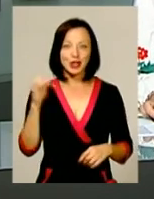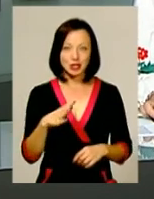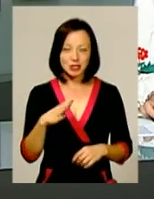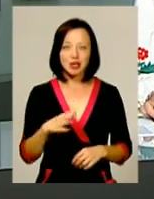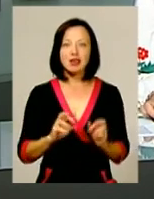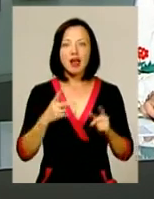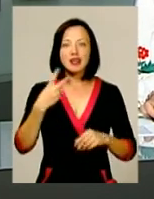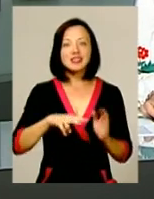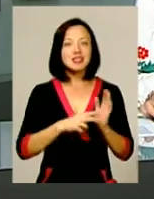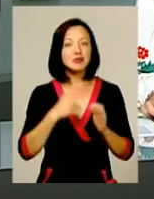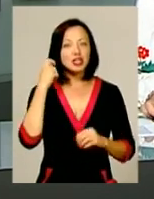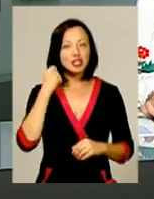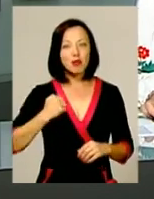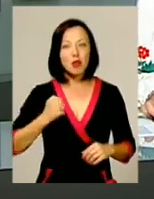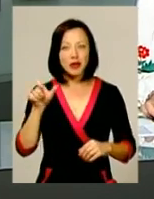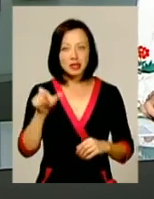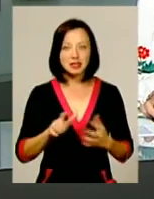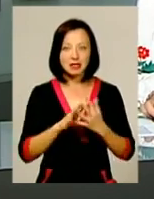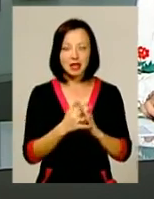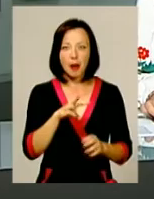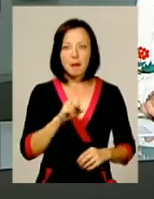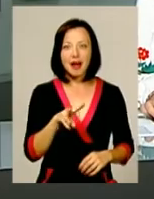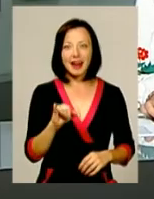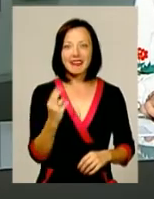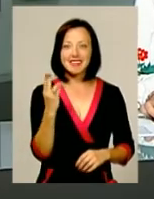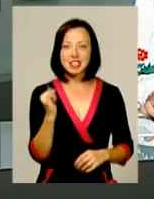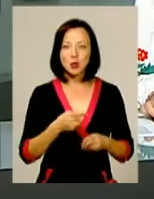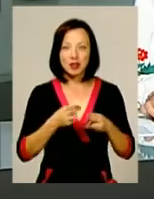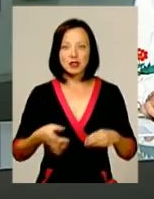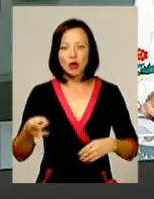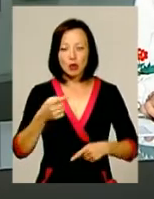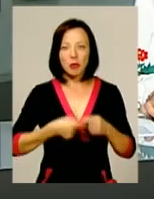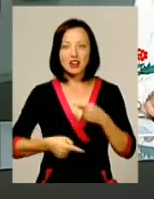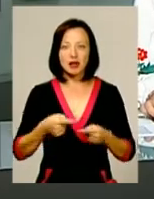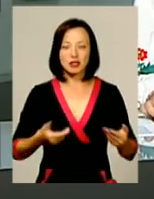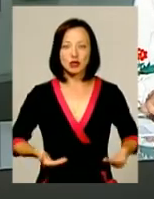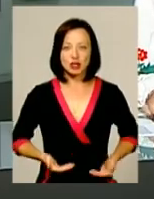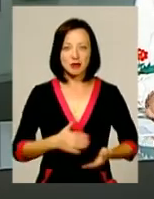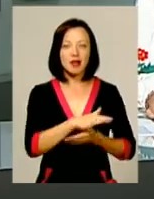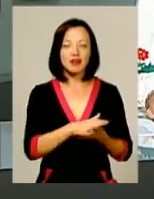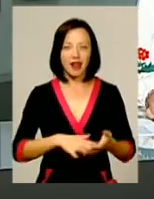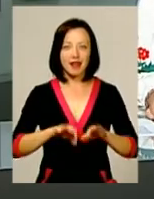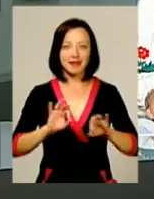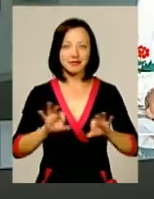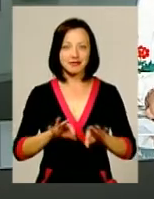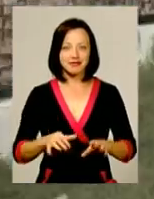Проте, як 27-річний боєць села Маліївці Донаєвецького району повертався до життя, далі у сюжеті.